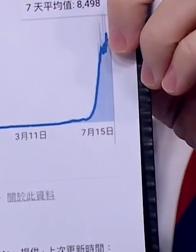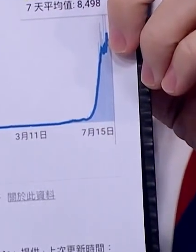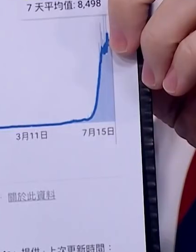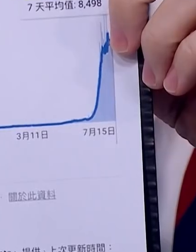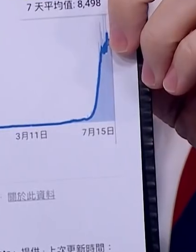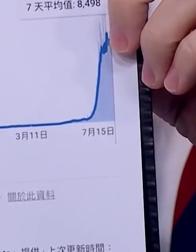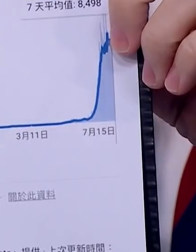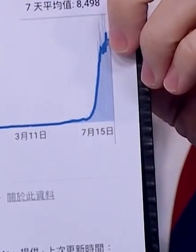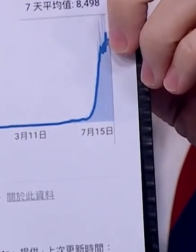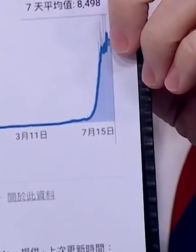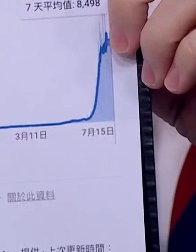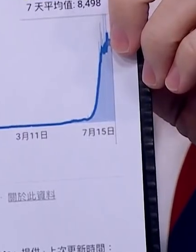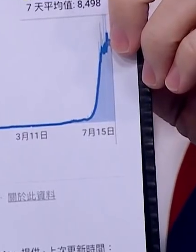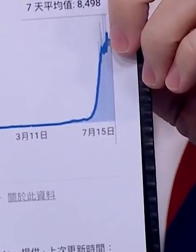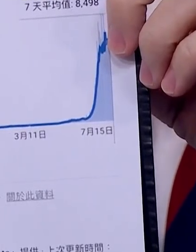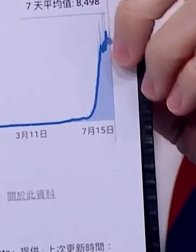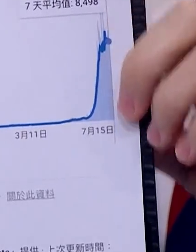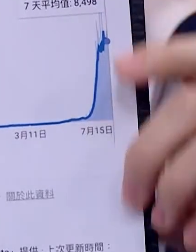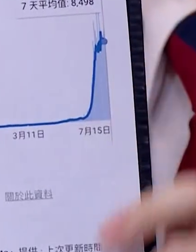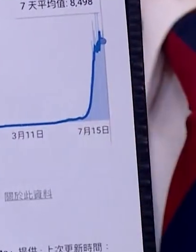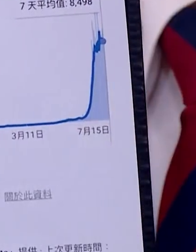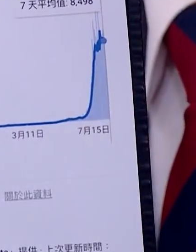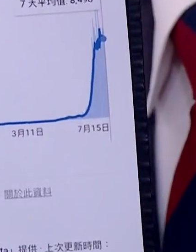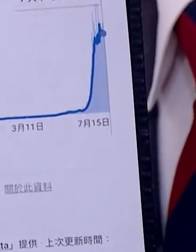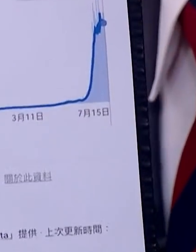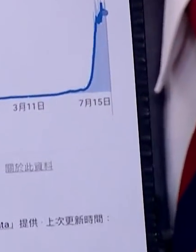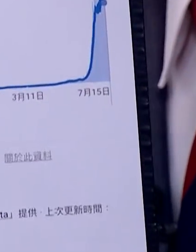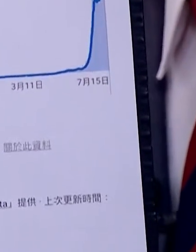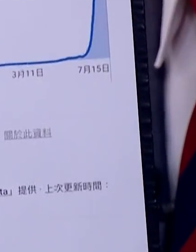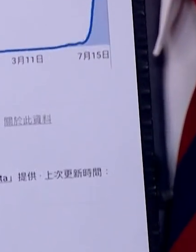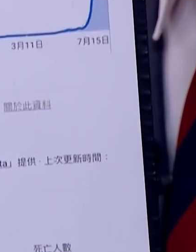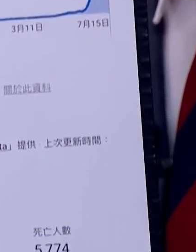在每日的确诊是将近18000，那么包括越南，之前防疫的模范生。